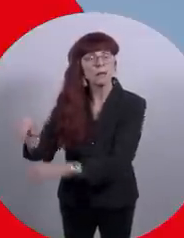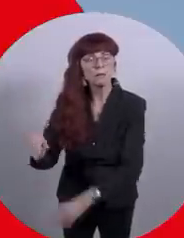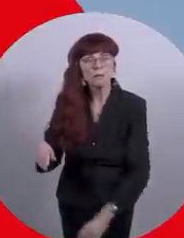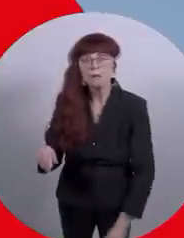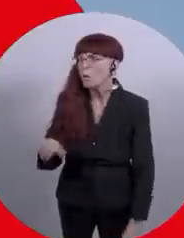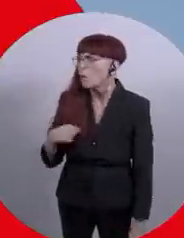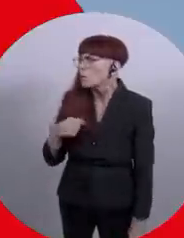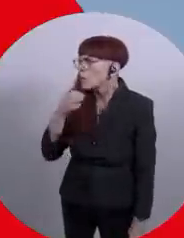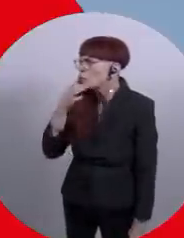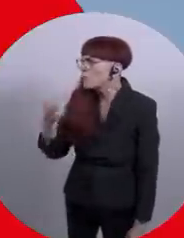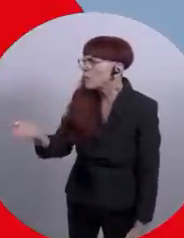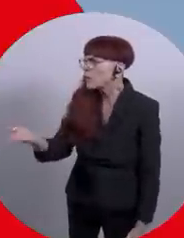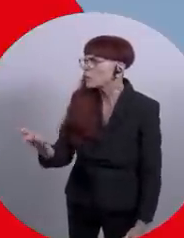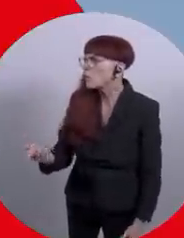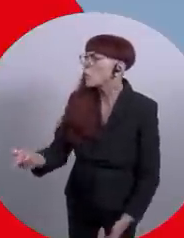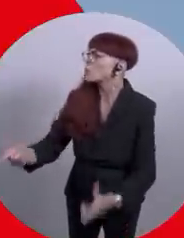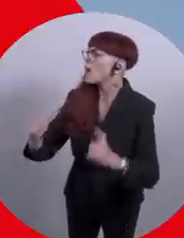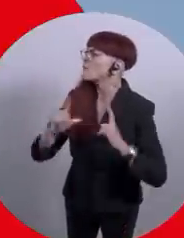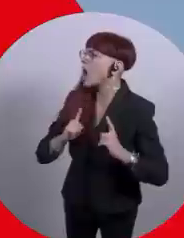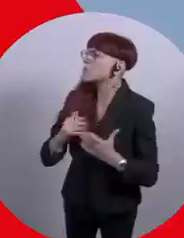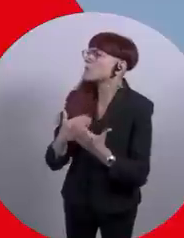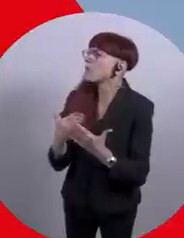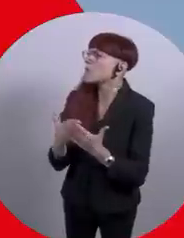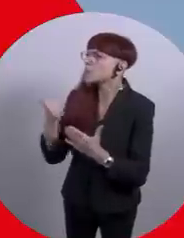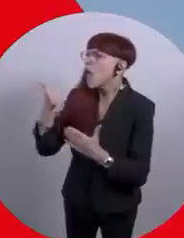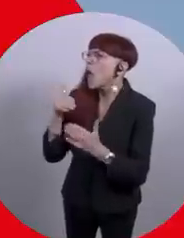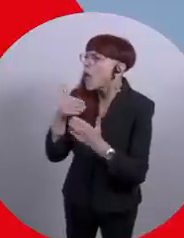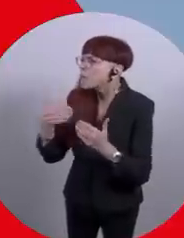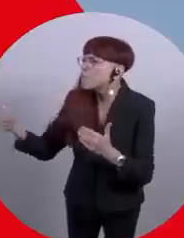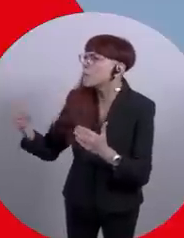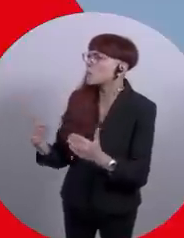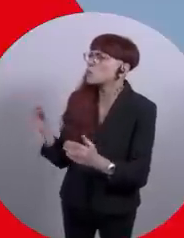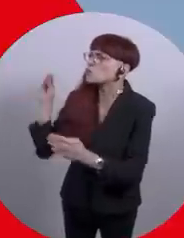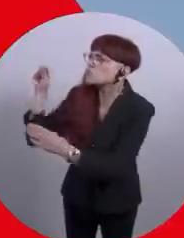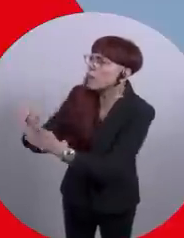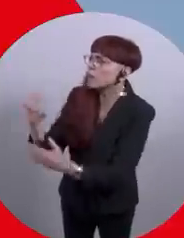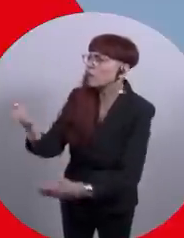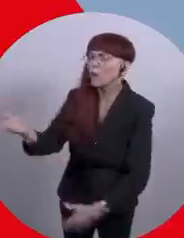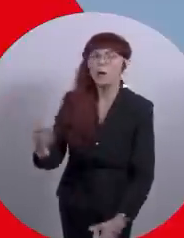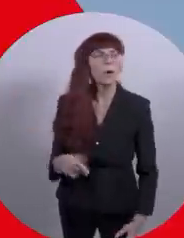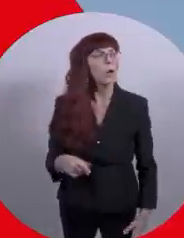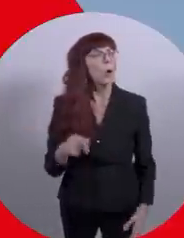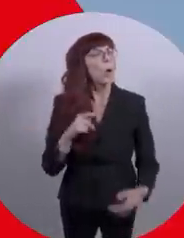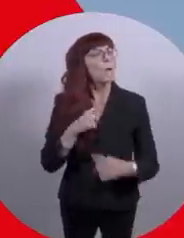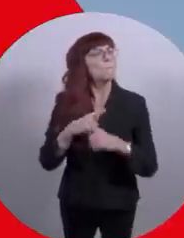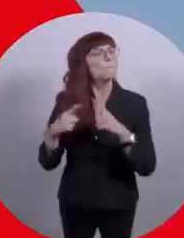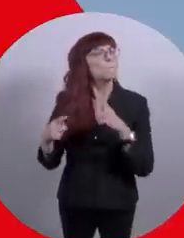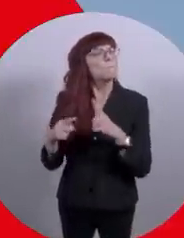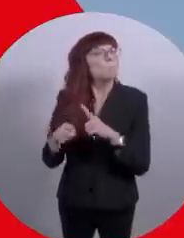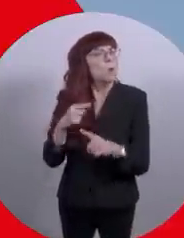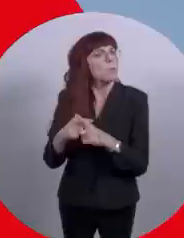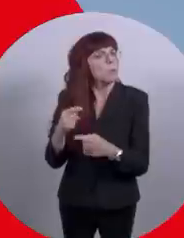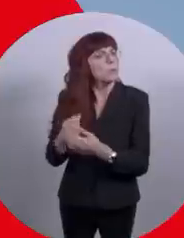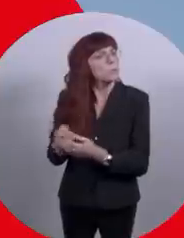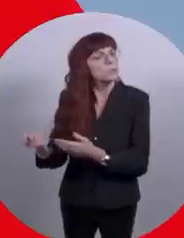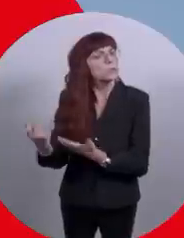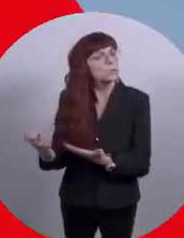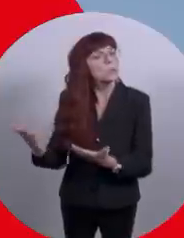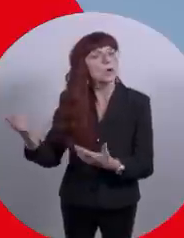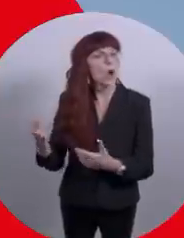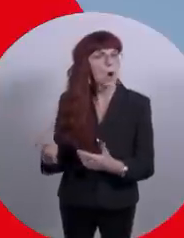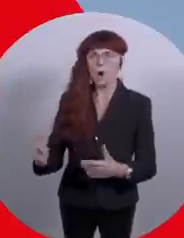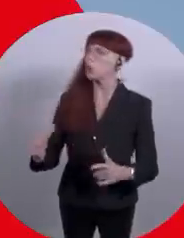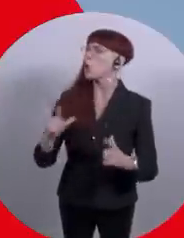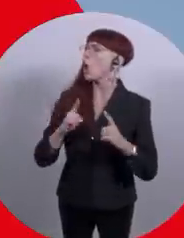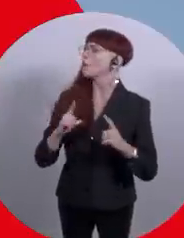gefragt habe eine was ist denn die Erwartungshaltung die Politik die wir unterstützen ja natürlich gibt es eine Erwartungshaltung natürlich entstehen